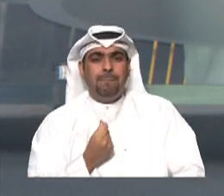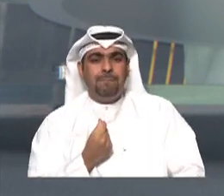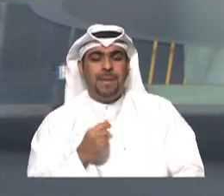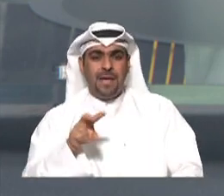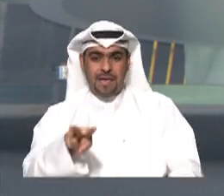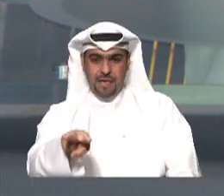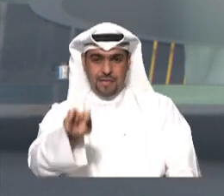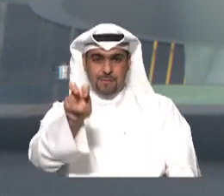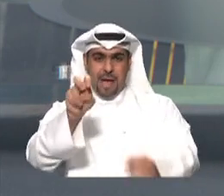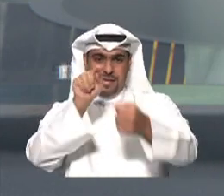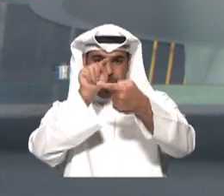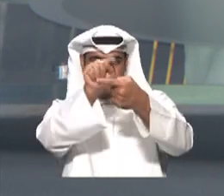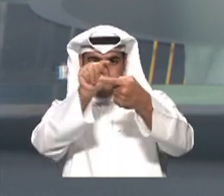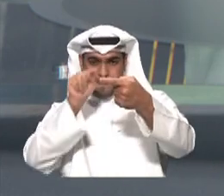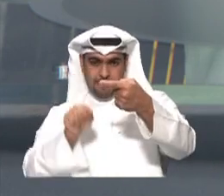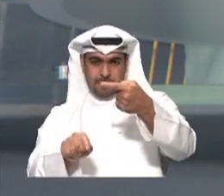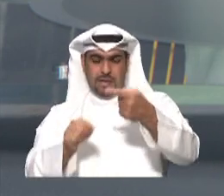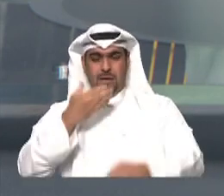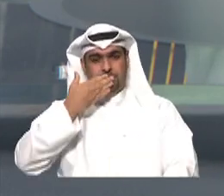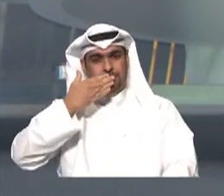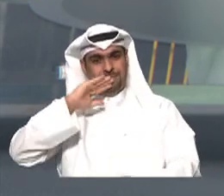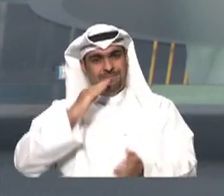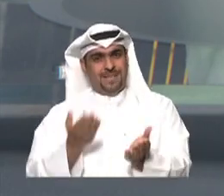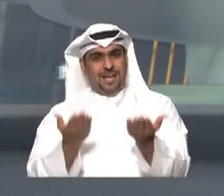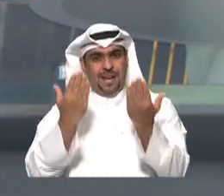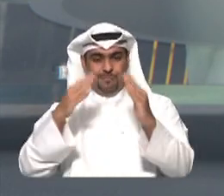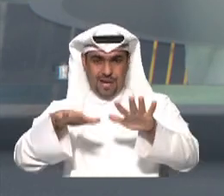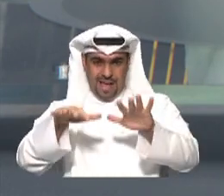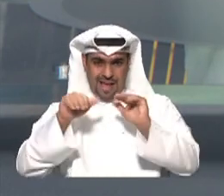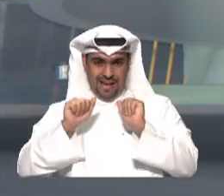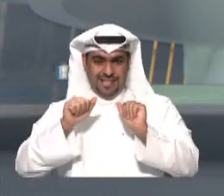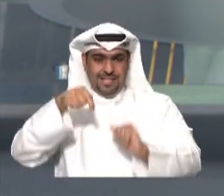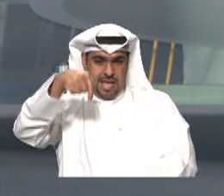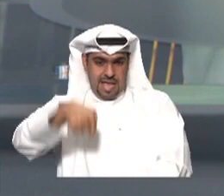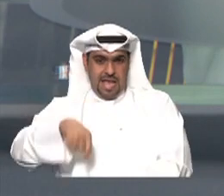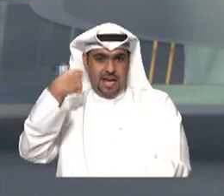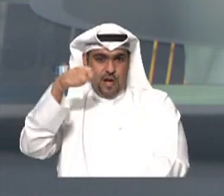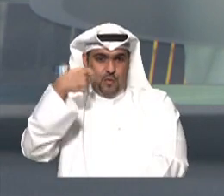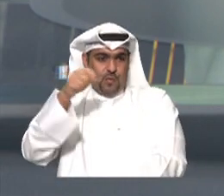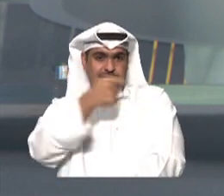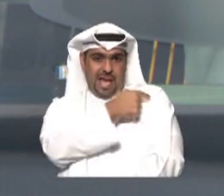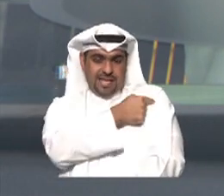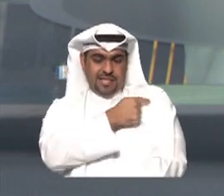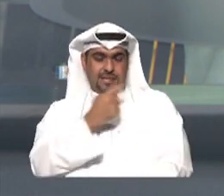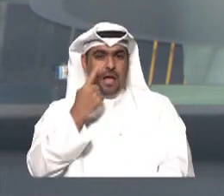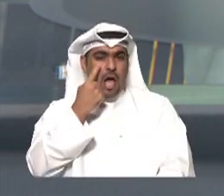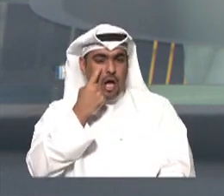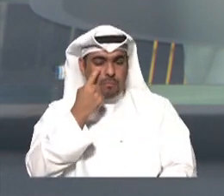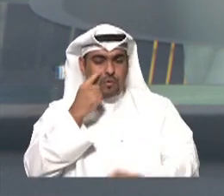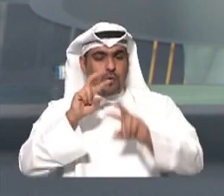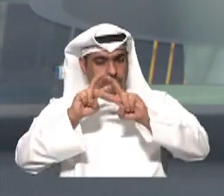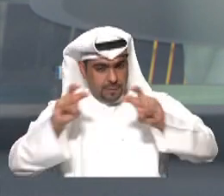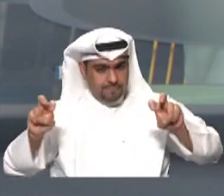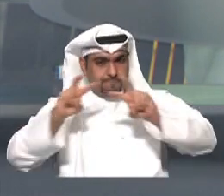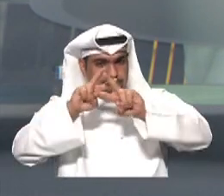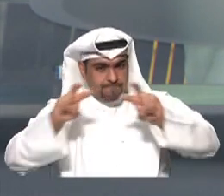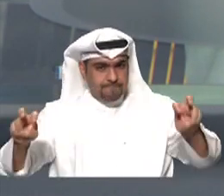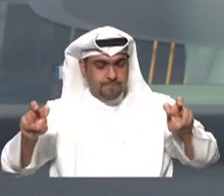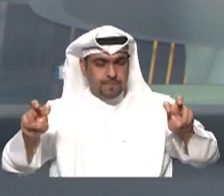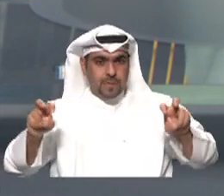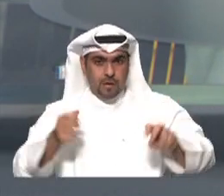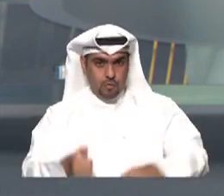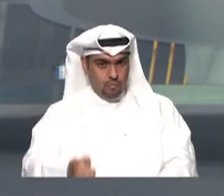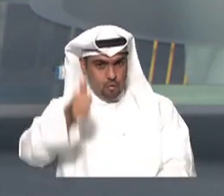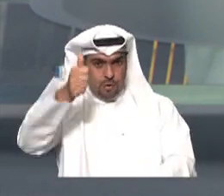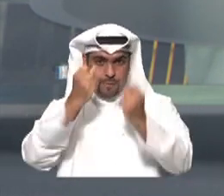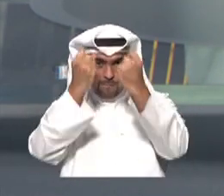الصحة إلى تطعيم الأطفال من عمر 5 سنوات فما فوق بلقاح فايزر في حال اعتماده من هيئة